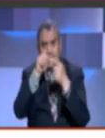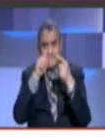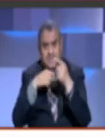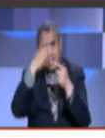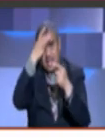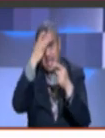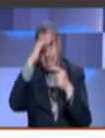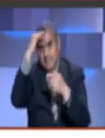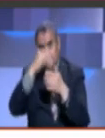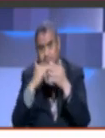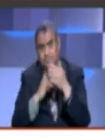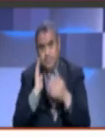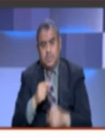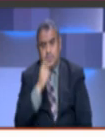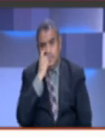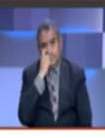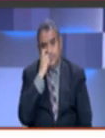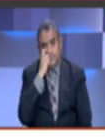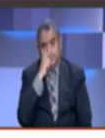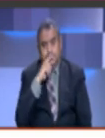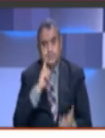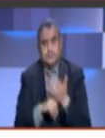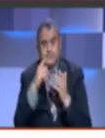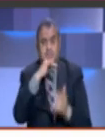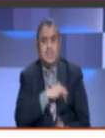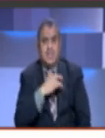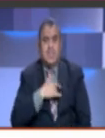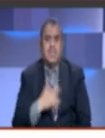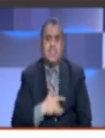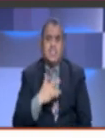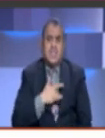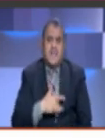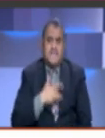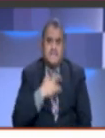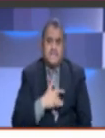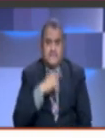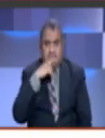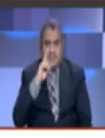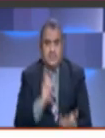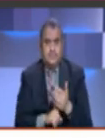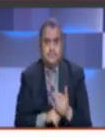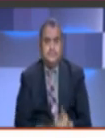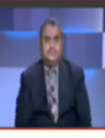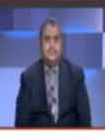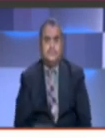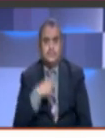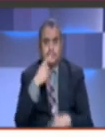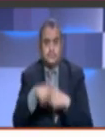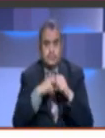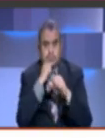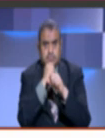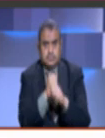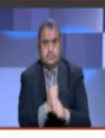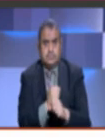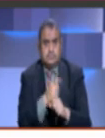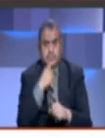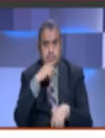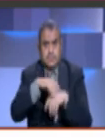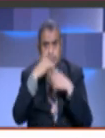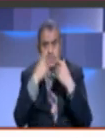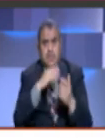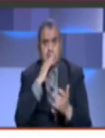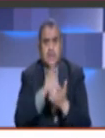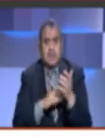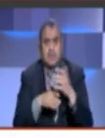الاصابات؟ والله هذا ما نتمناه جميعا، لانه دائما في مواجهه مثل هذه